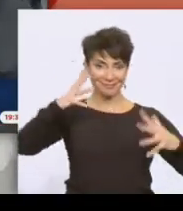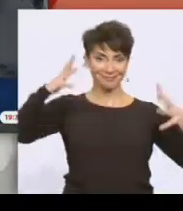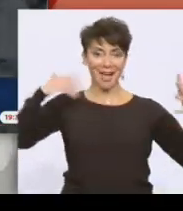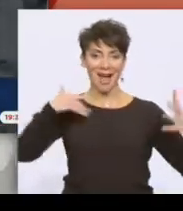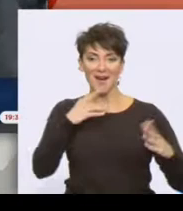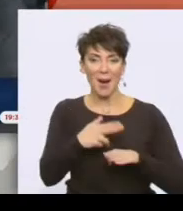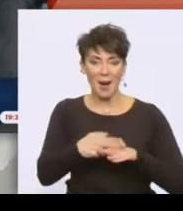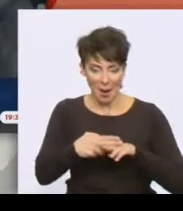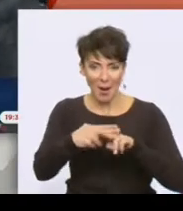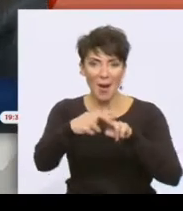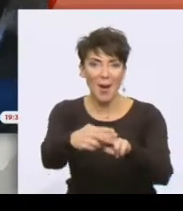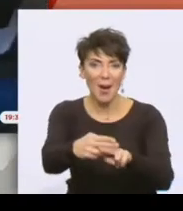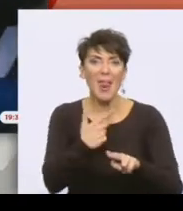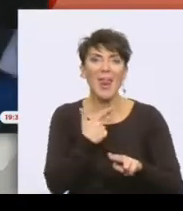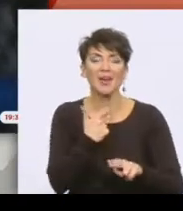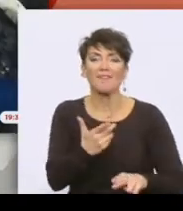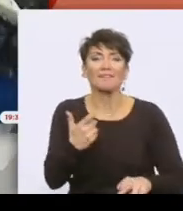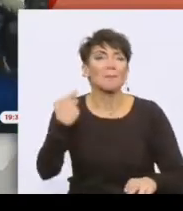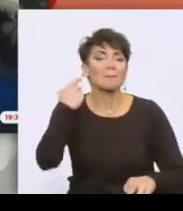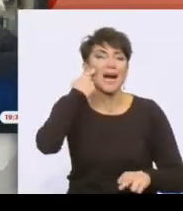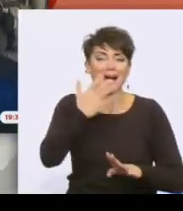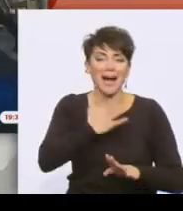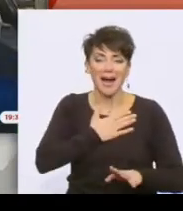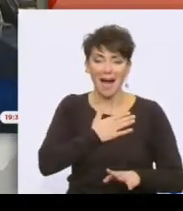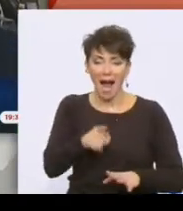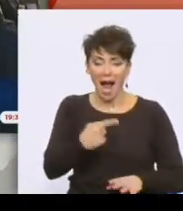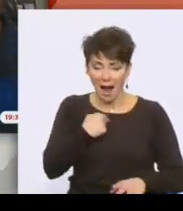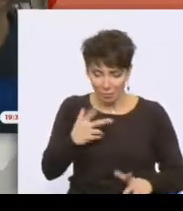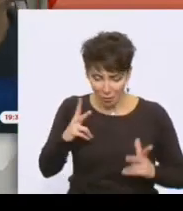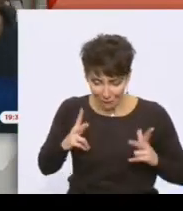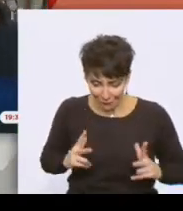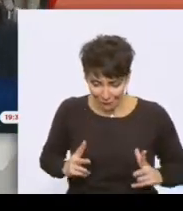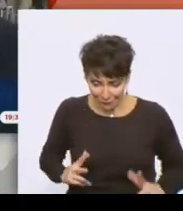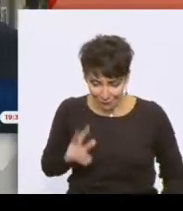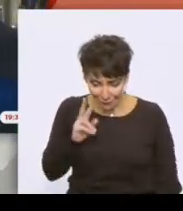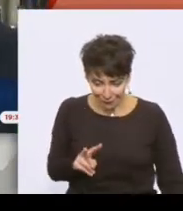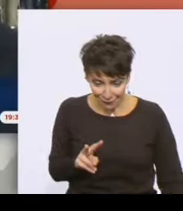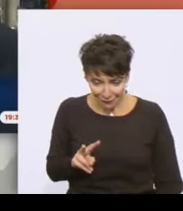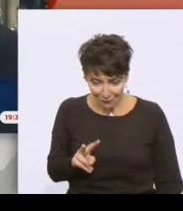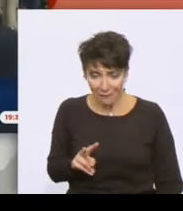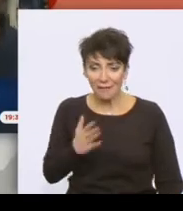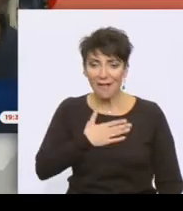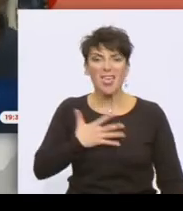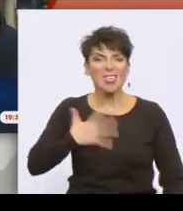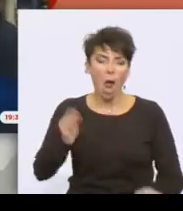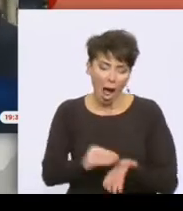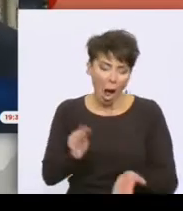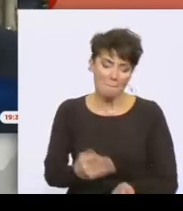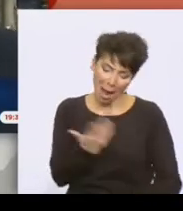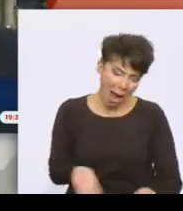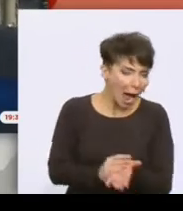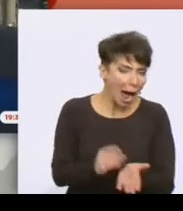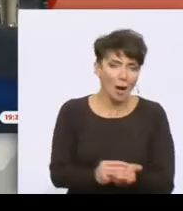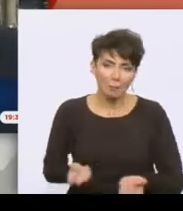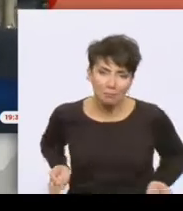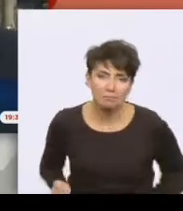έδωσε ένα κομματάκι γλυκό, είναι αυτό που σε κάνει να τσιτώνεις και να λες αξίζει